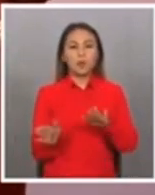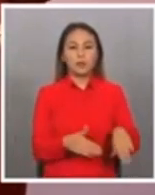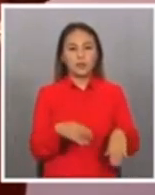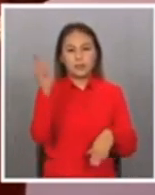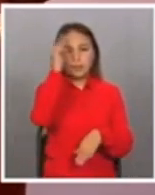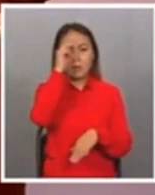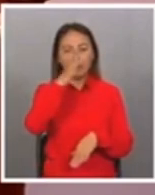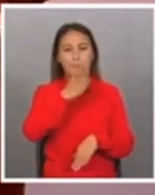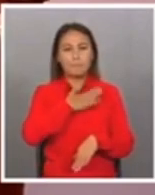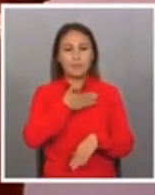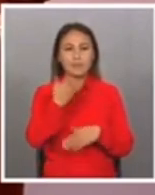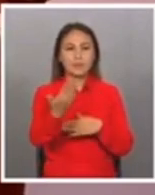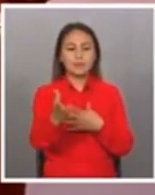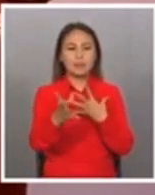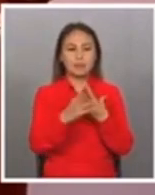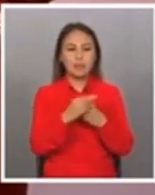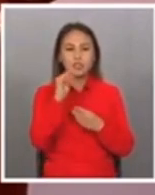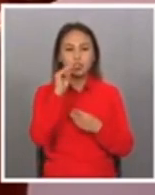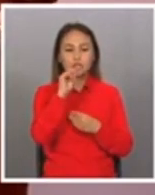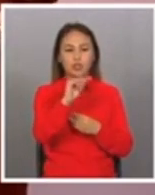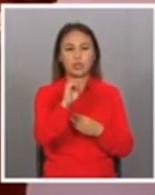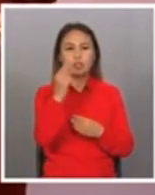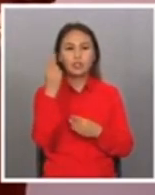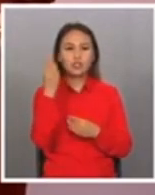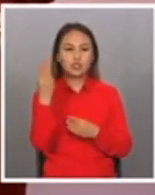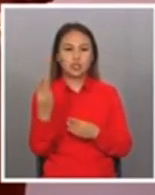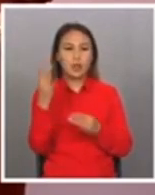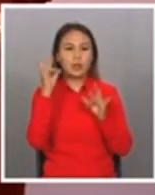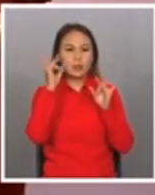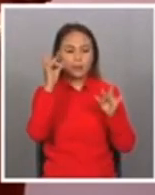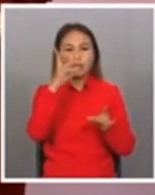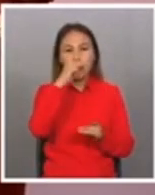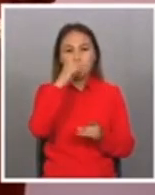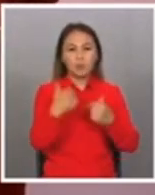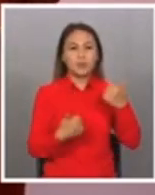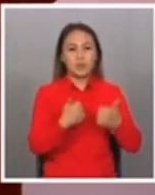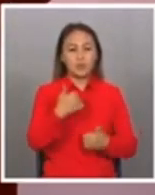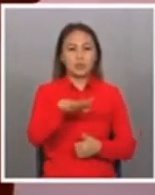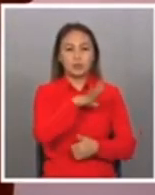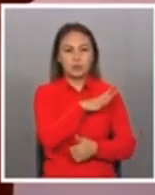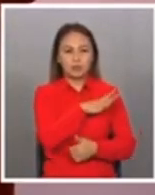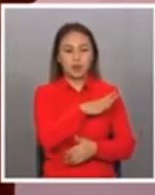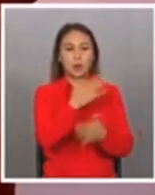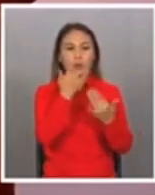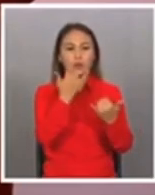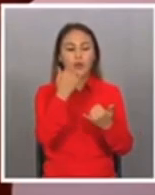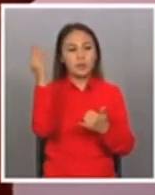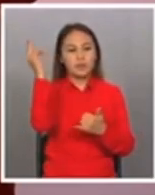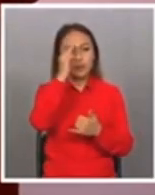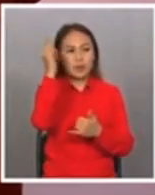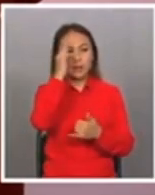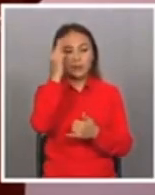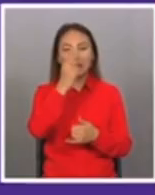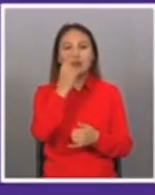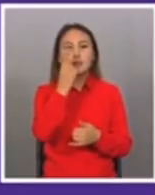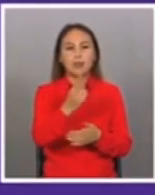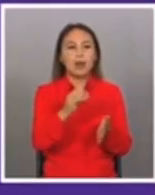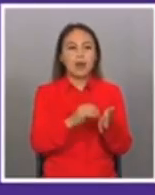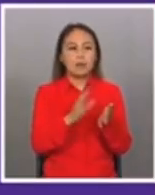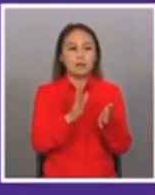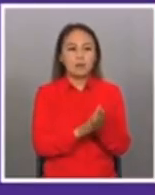біз сендермен Ч, Ш дыбыстарының айтылуын салыстырдық. Бүгінгі сабақта Ц әрпі